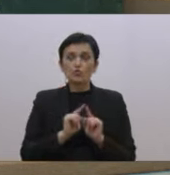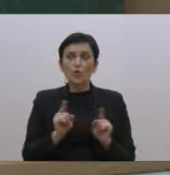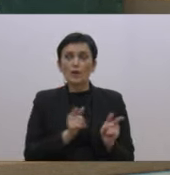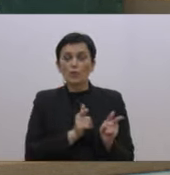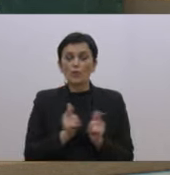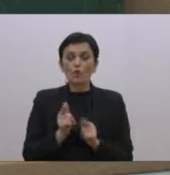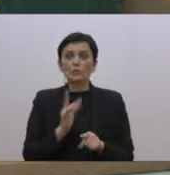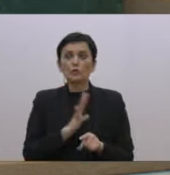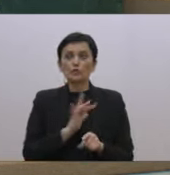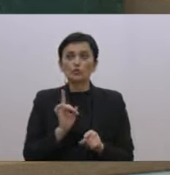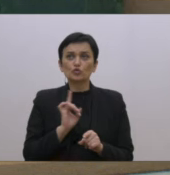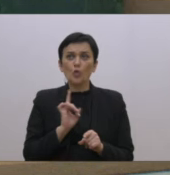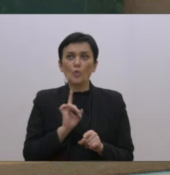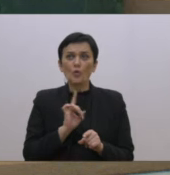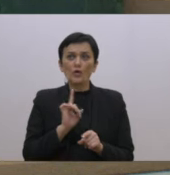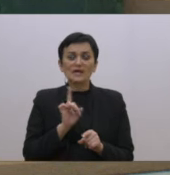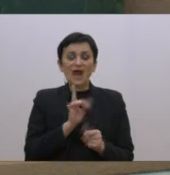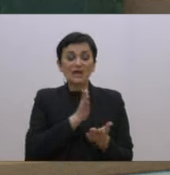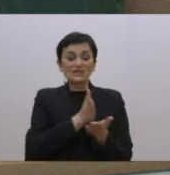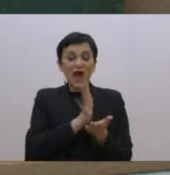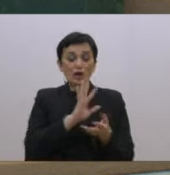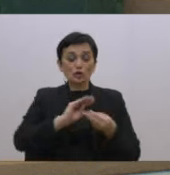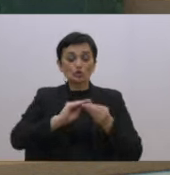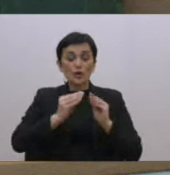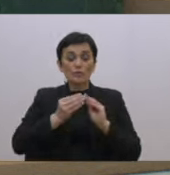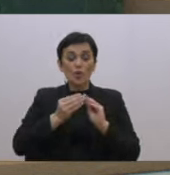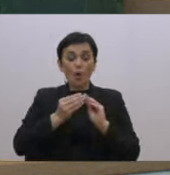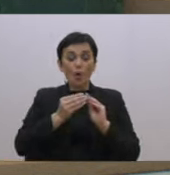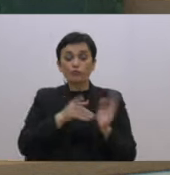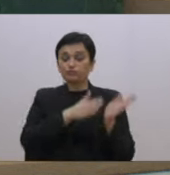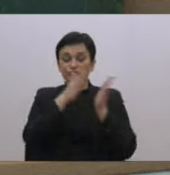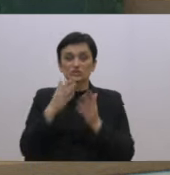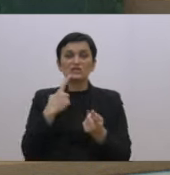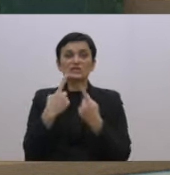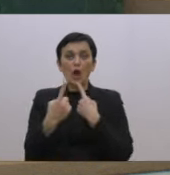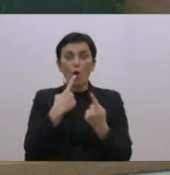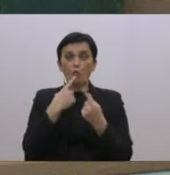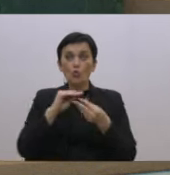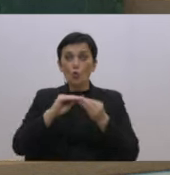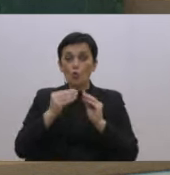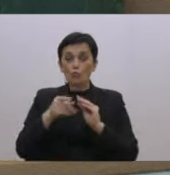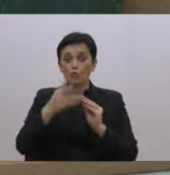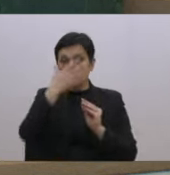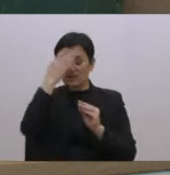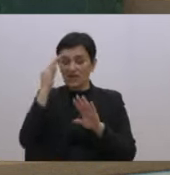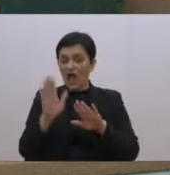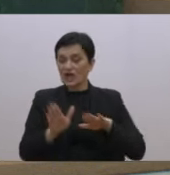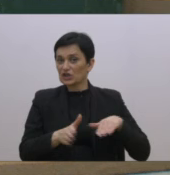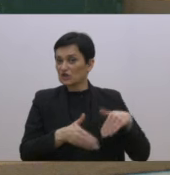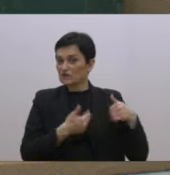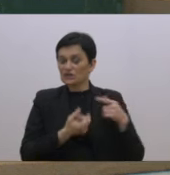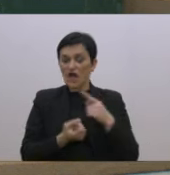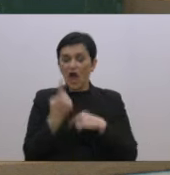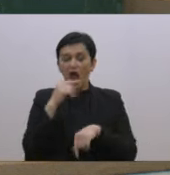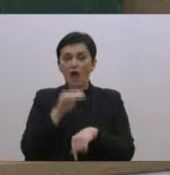იყო იმაზე, რომ რაღაც არარსებულ პრობლემაზე საუბრობდნენ, მერე ეს პრობლემა დაივიწყეს, რატომღაც აღმოჩნდა,